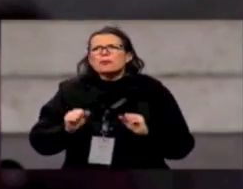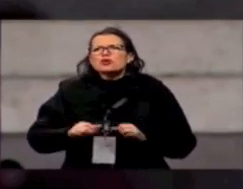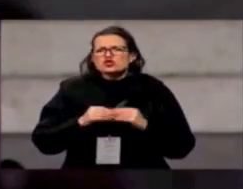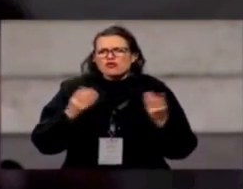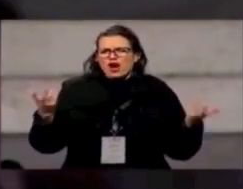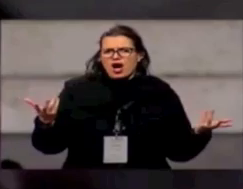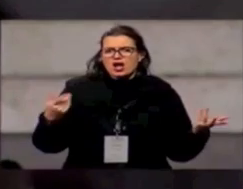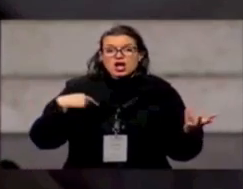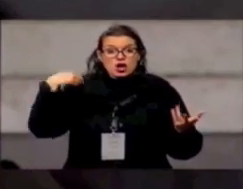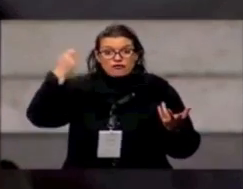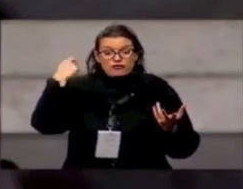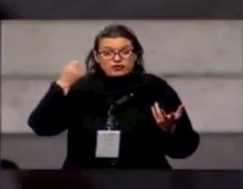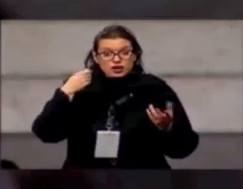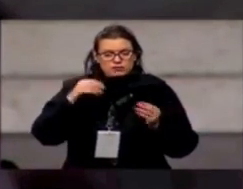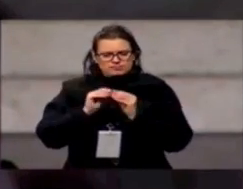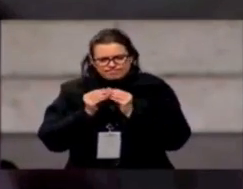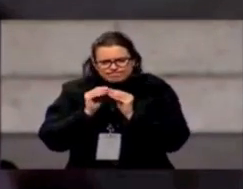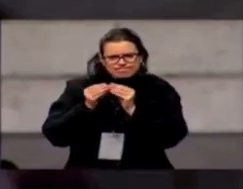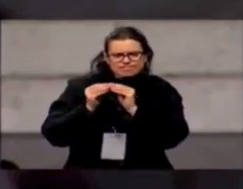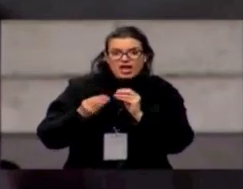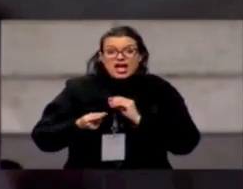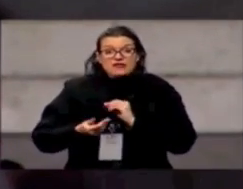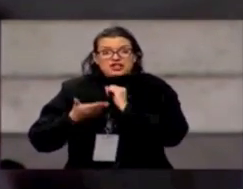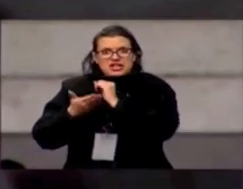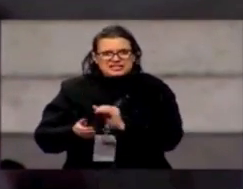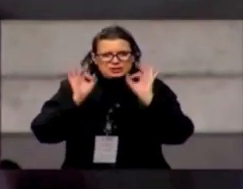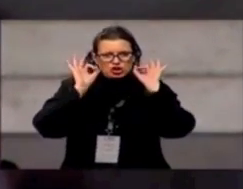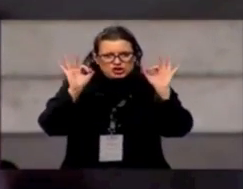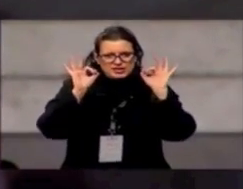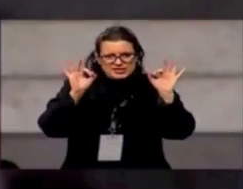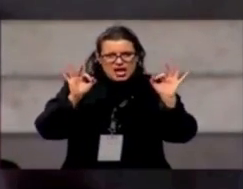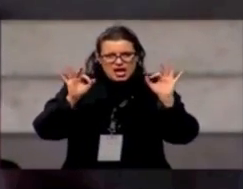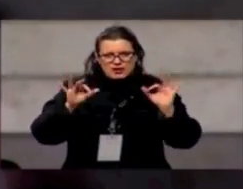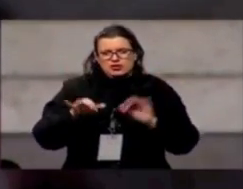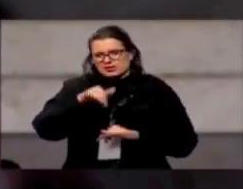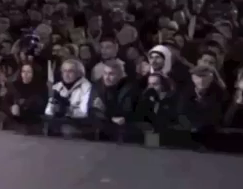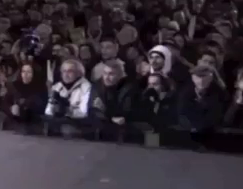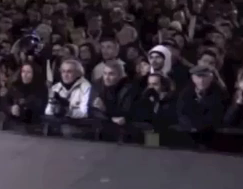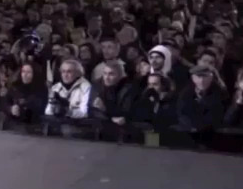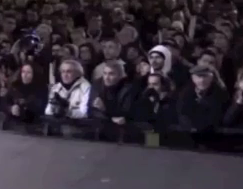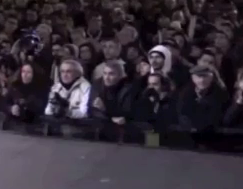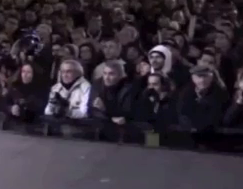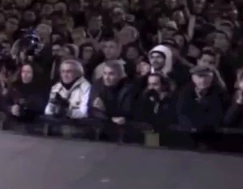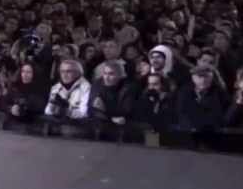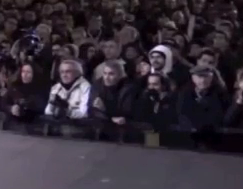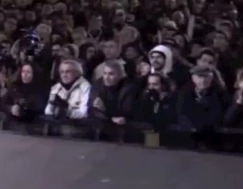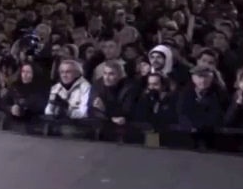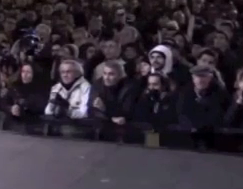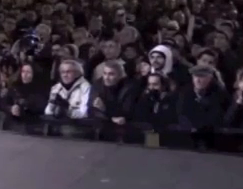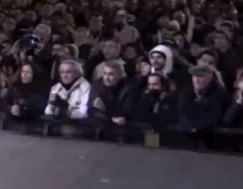nessun finanziamento con dei sacrifici enormi è uscito È scomparso dalle sale